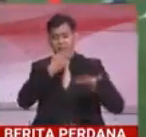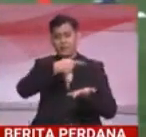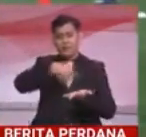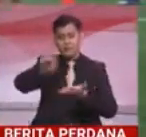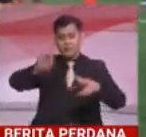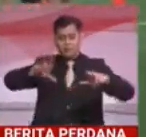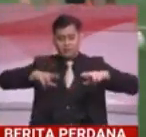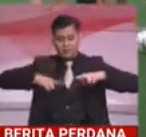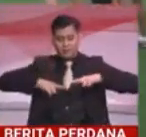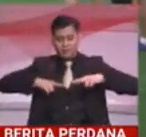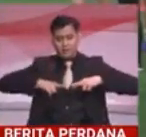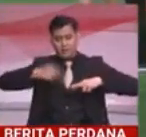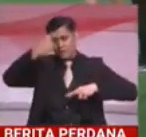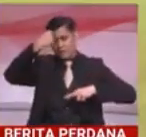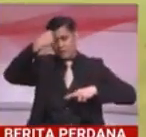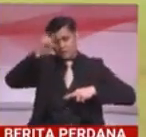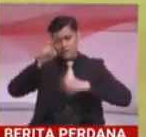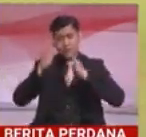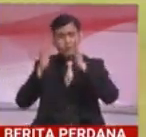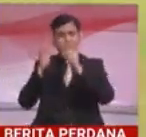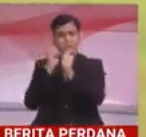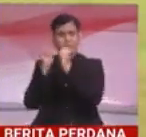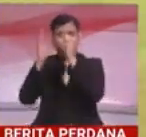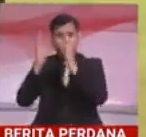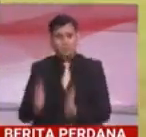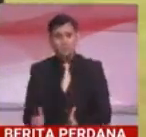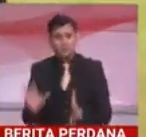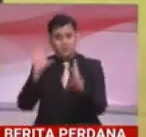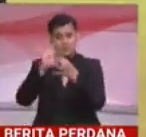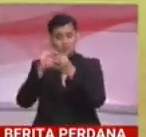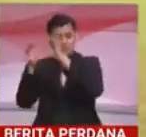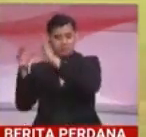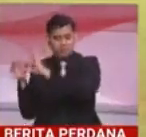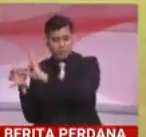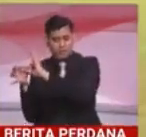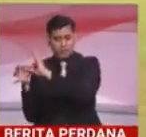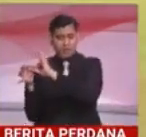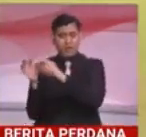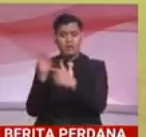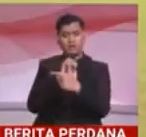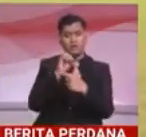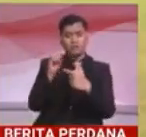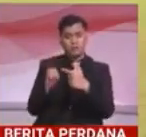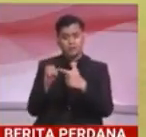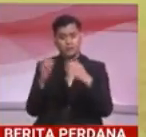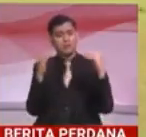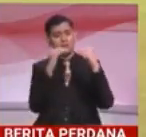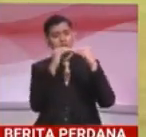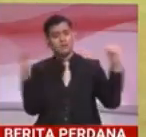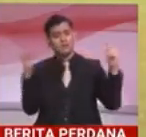atlet yang layak ke sukan Olimpik atau memperoleh pencapaian setara dengan temasya dunia itu.